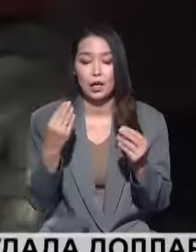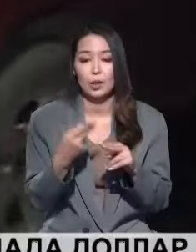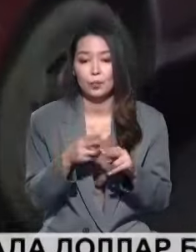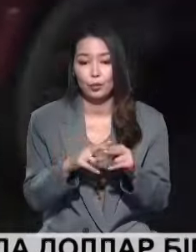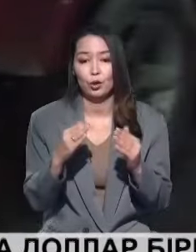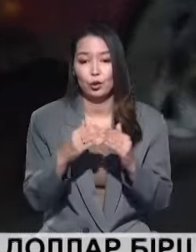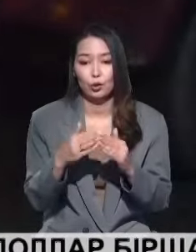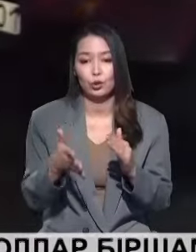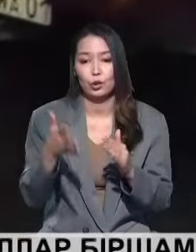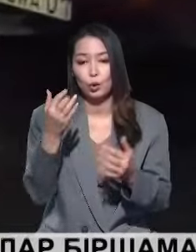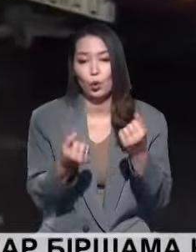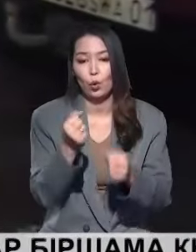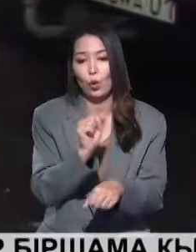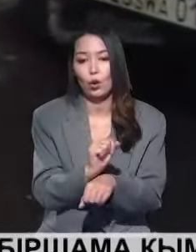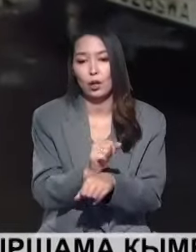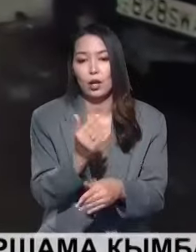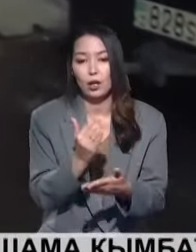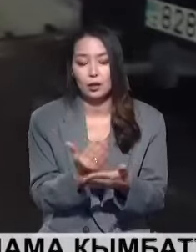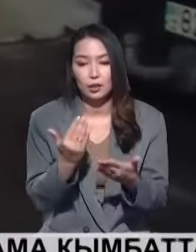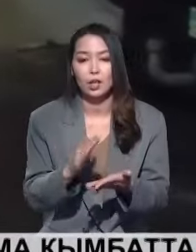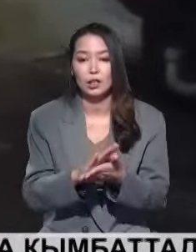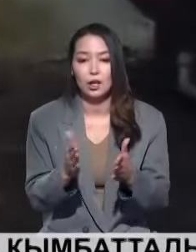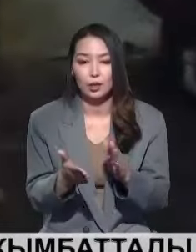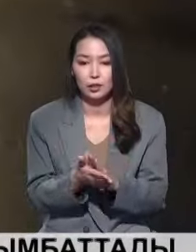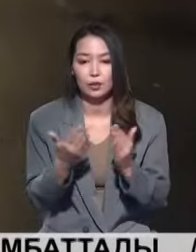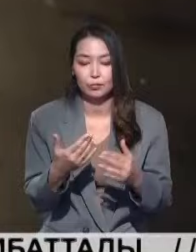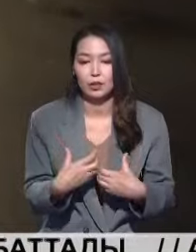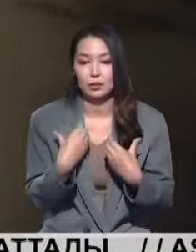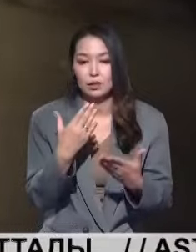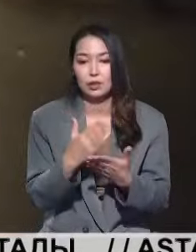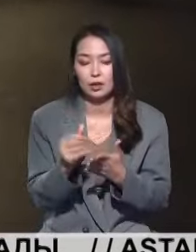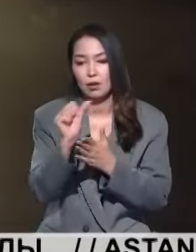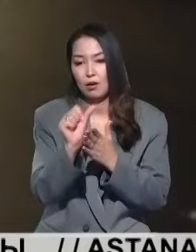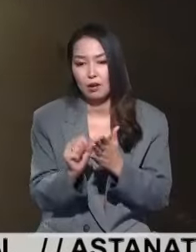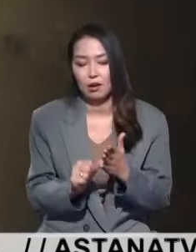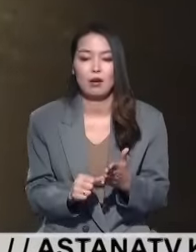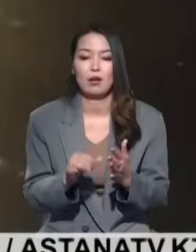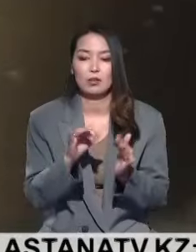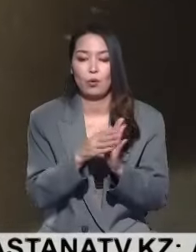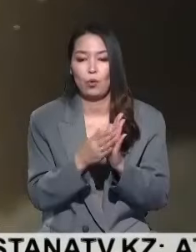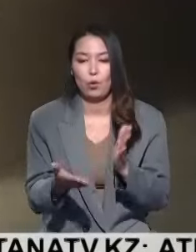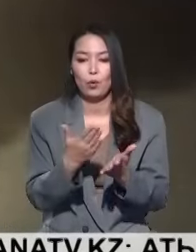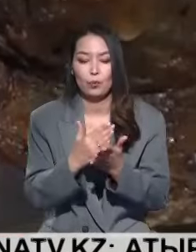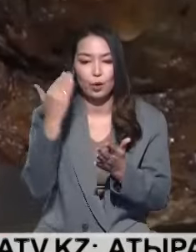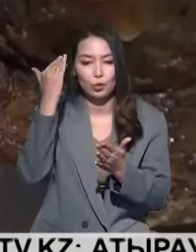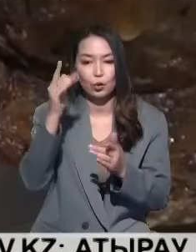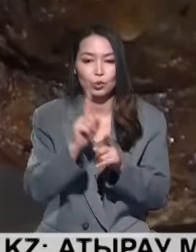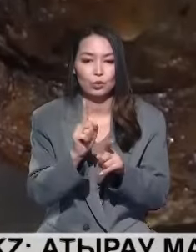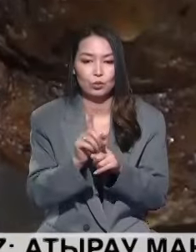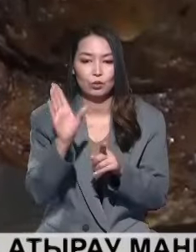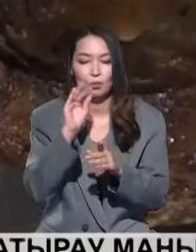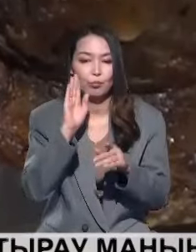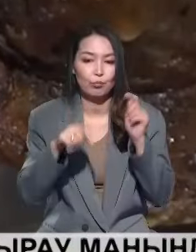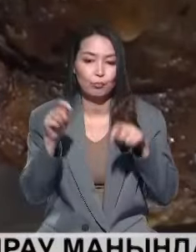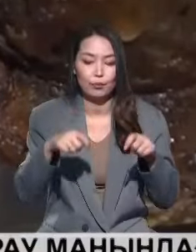тұрғын үйдің көлік тұрағы. Тұрақтың жағдайы жаға ұстатады. Қабырғалар қақырап жатыр, төбеден су тамшылап тұр.